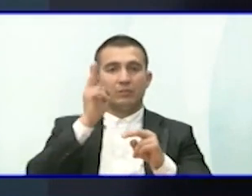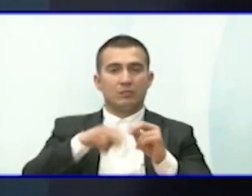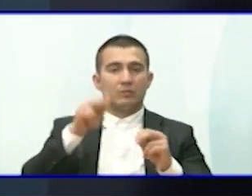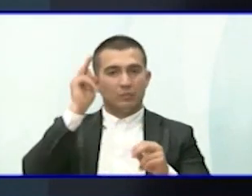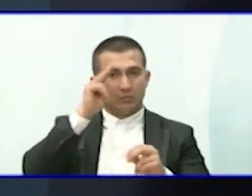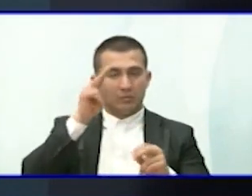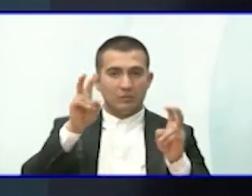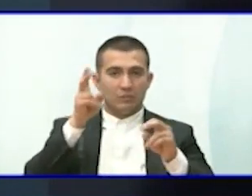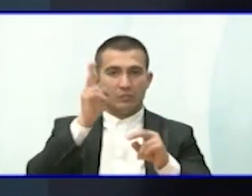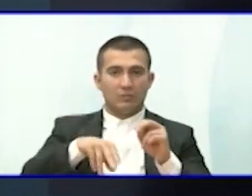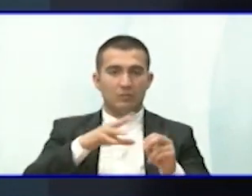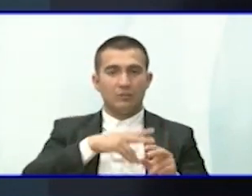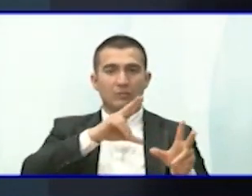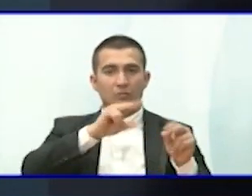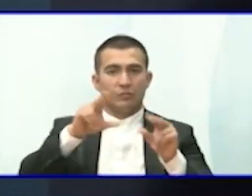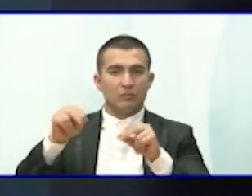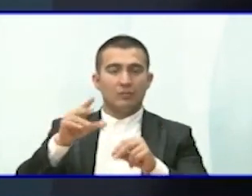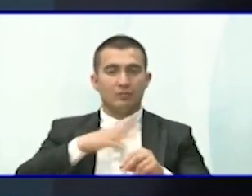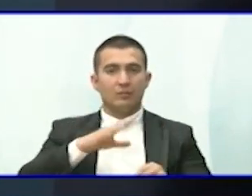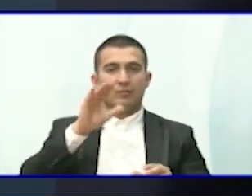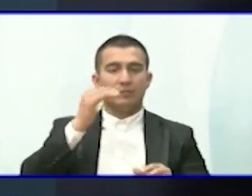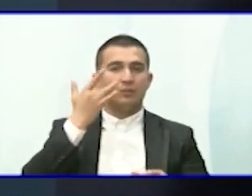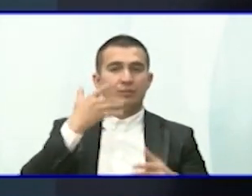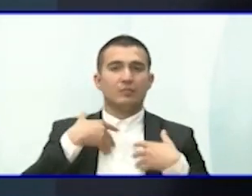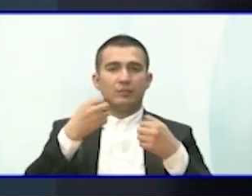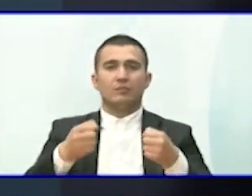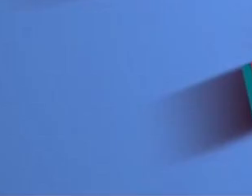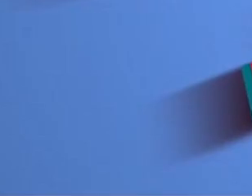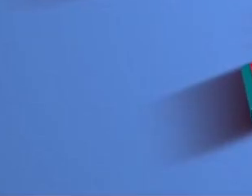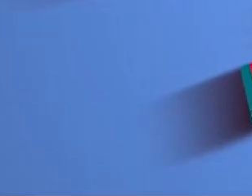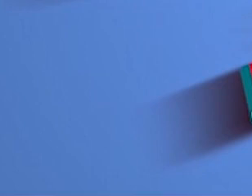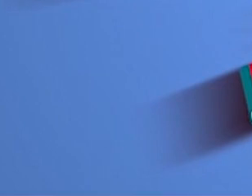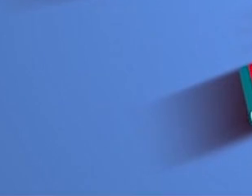наш урок удачи вам всем до свидания